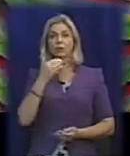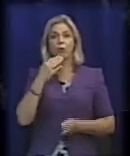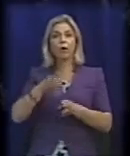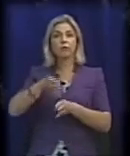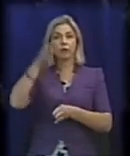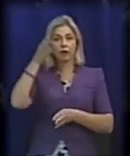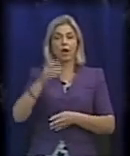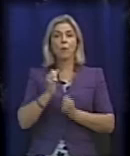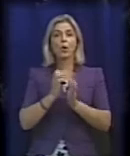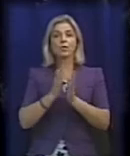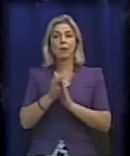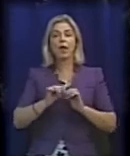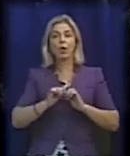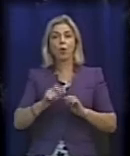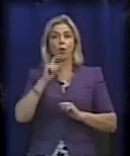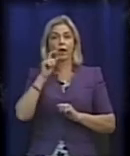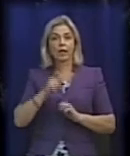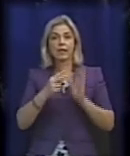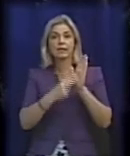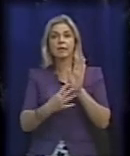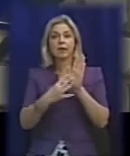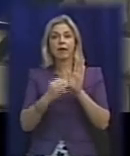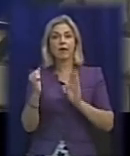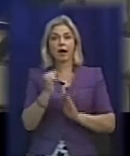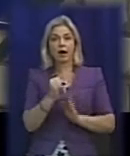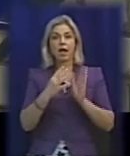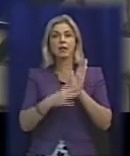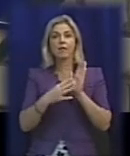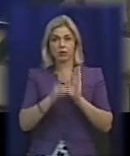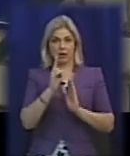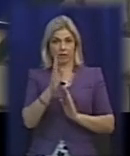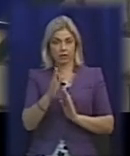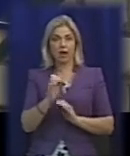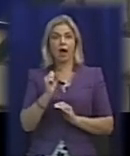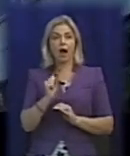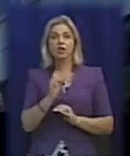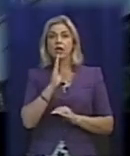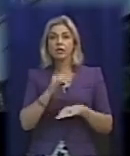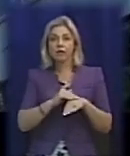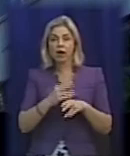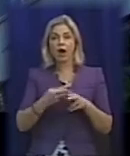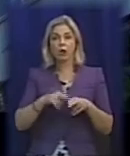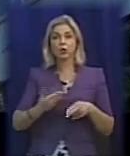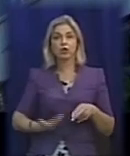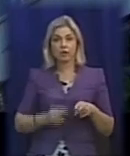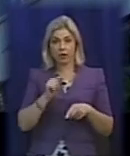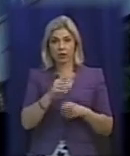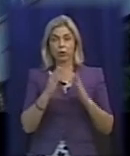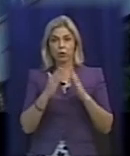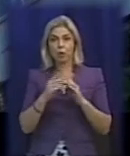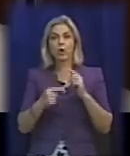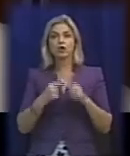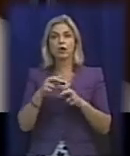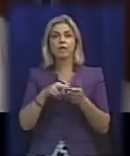Поверхівці по проспекту Героїв України – 79А, 90 квартир. Аделіна Бакуш, яка живе в цьому домі, через